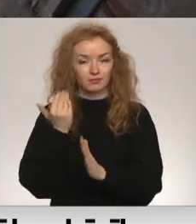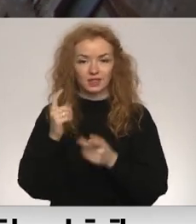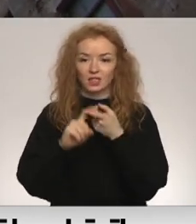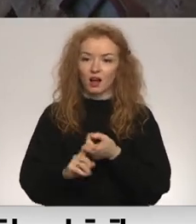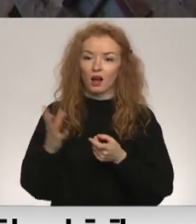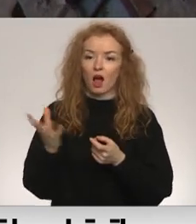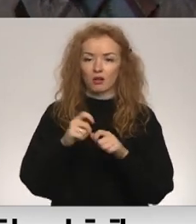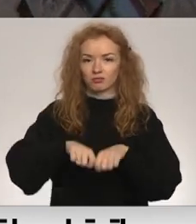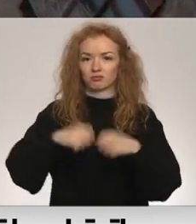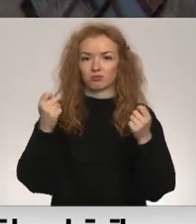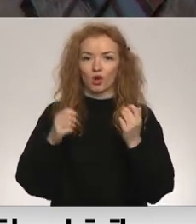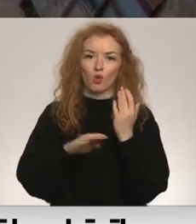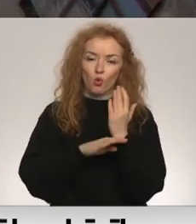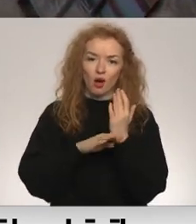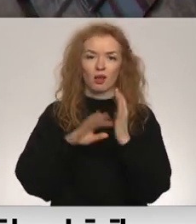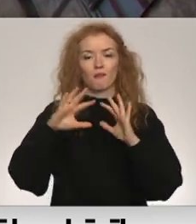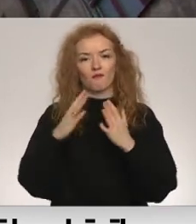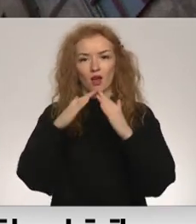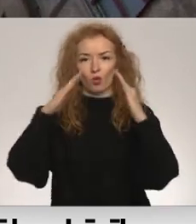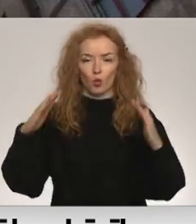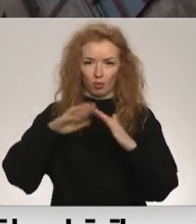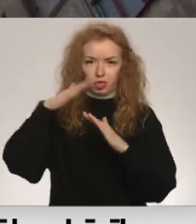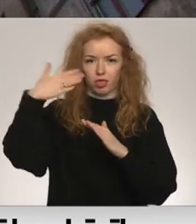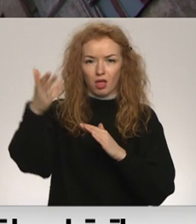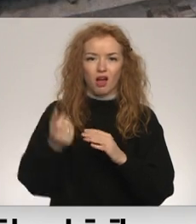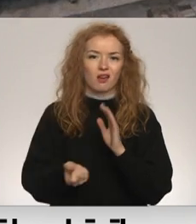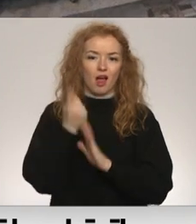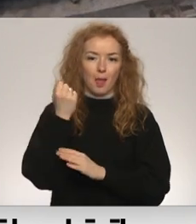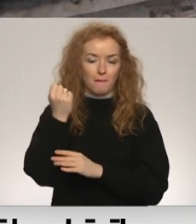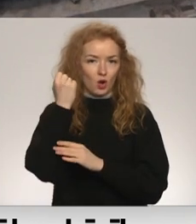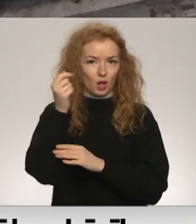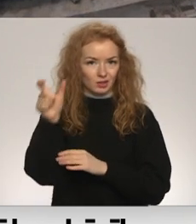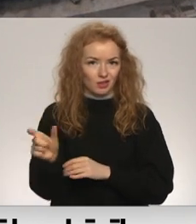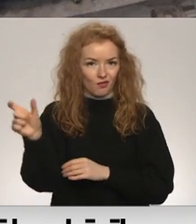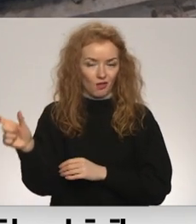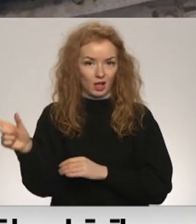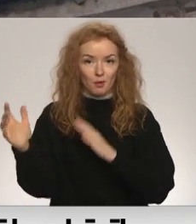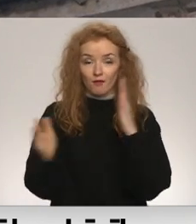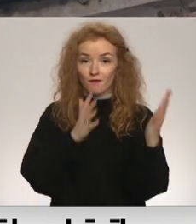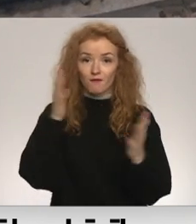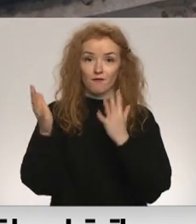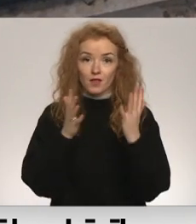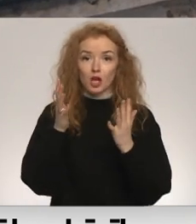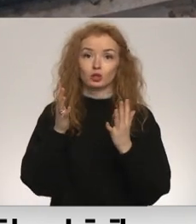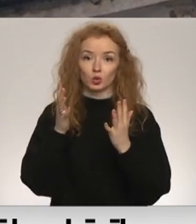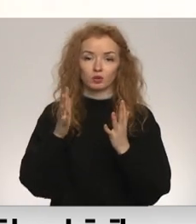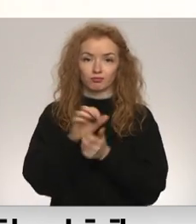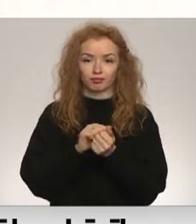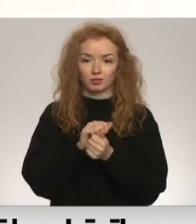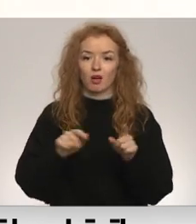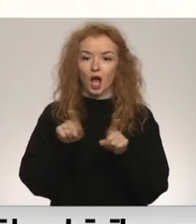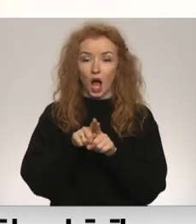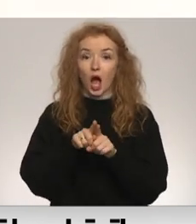ar lūzušiem kokiem vai atrautām ēku konstrukcijām, kas rada apdraudējumu apkārtējiem. Viesulis savu posta darbu pastrādājis arī